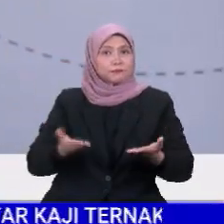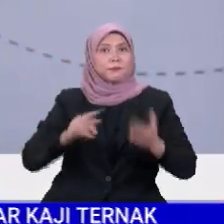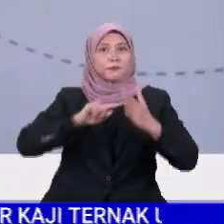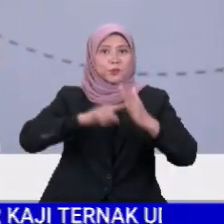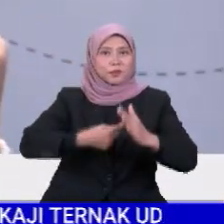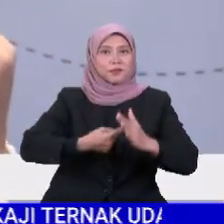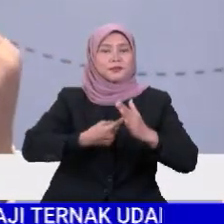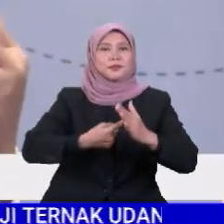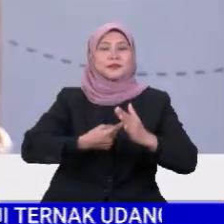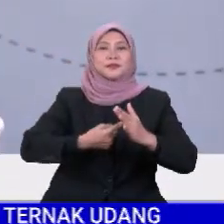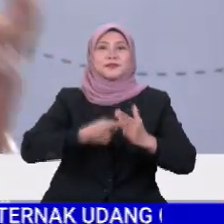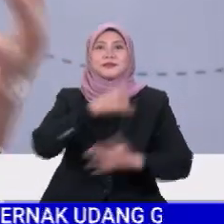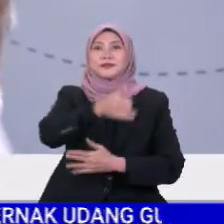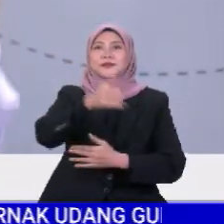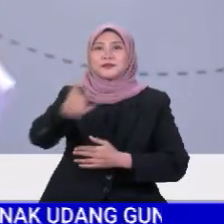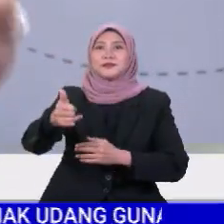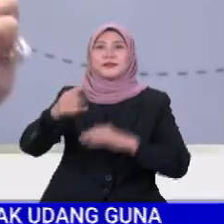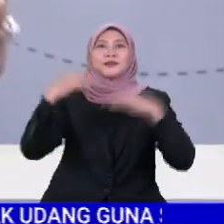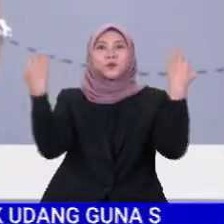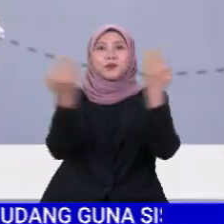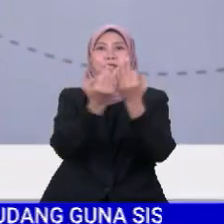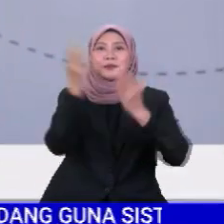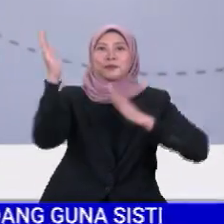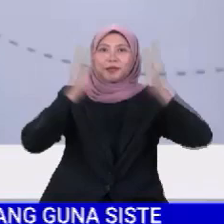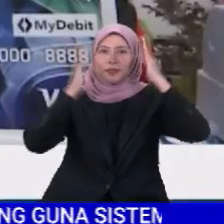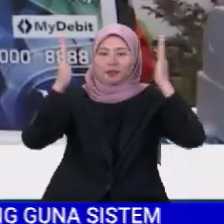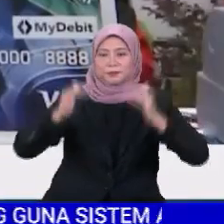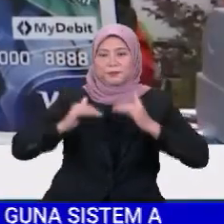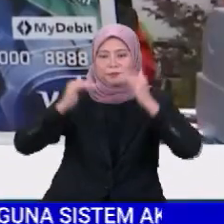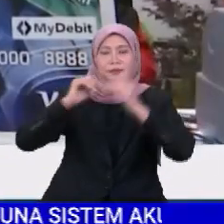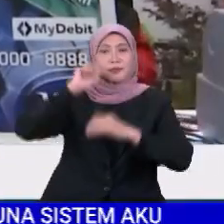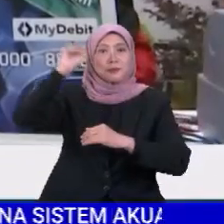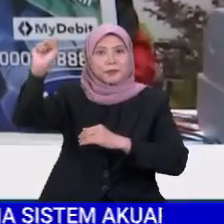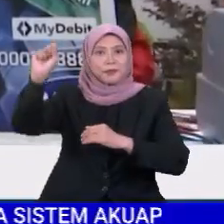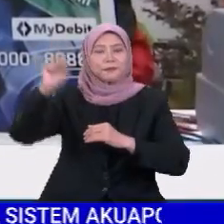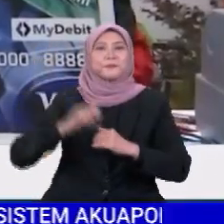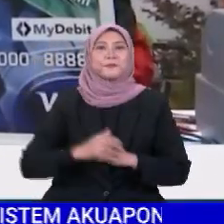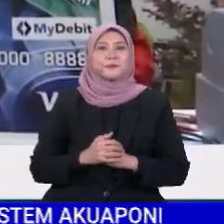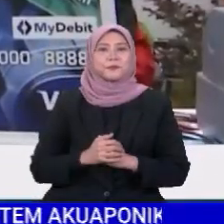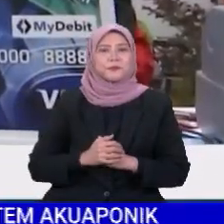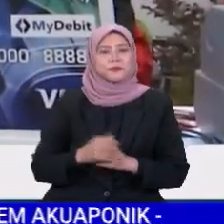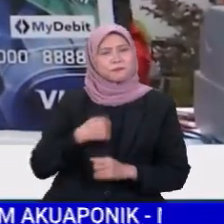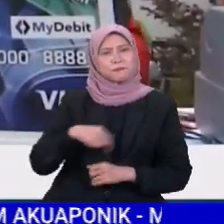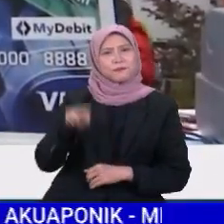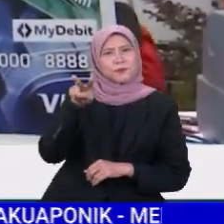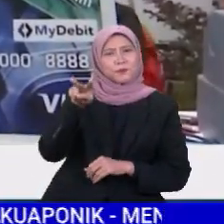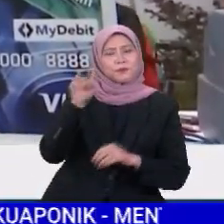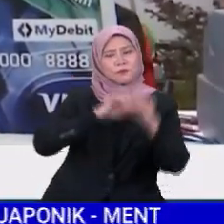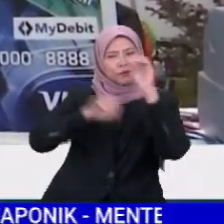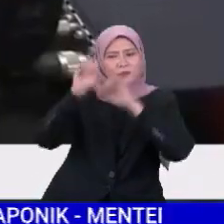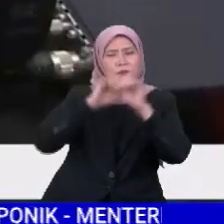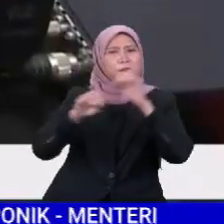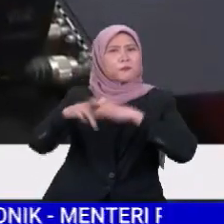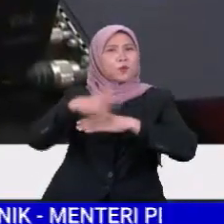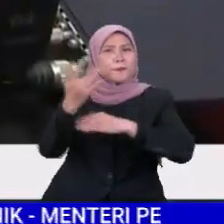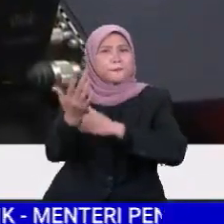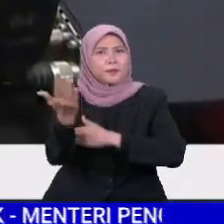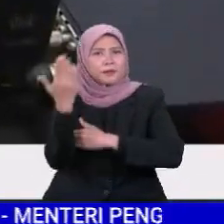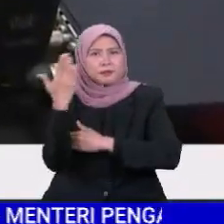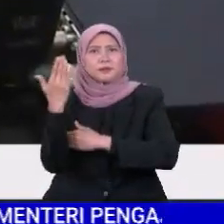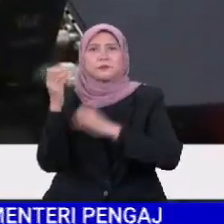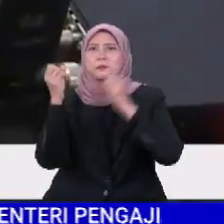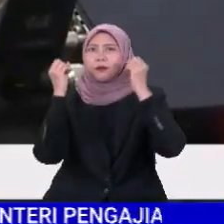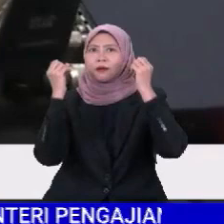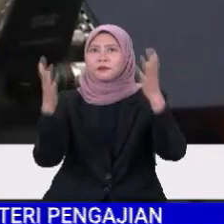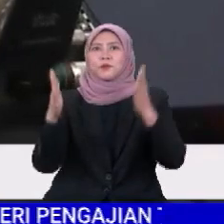bermula Aspirasi Keluarga Malaysia Jelajah di peringkat negeri Sabah. Dan apa yang kita nampak daripada awal pagi lagi ramai yang